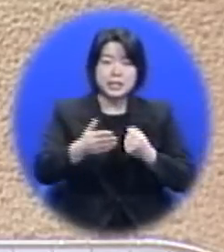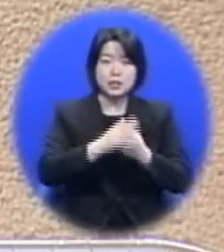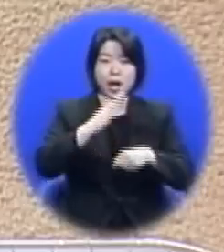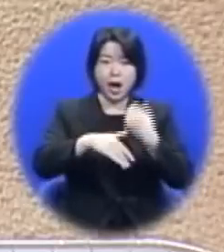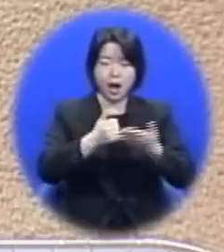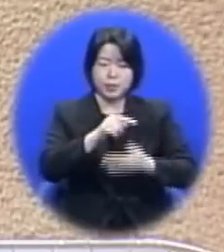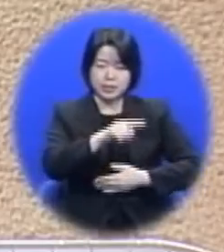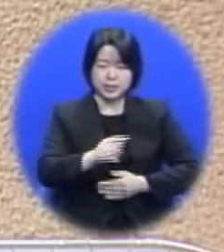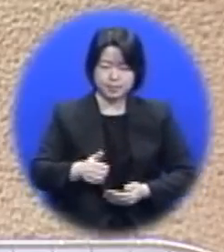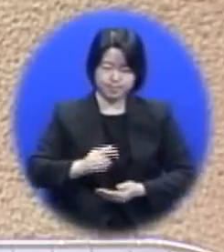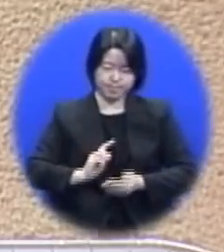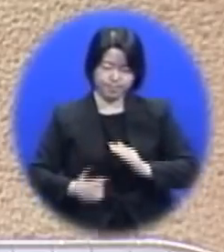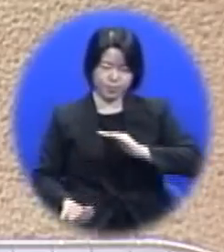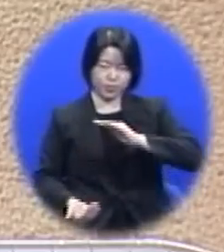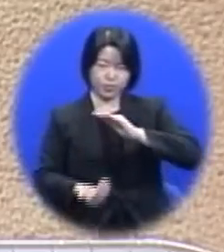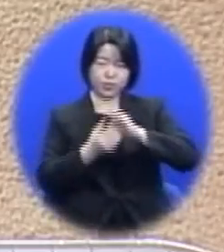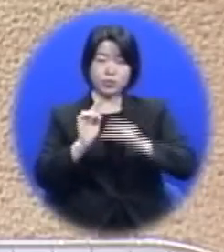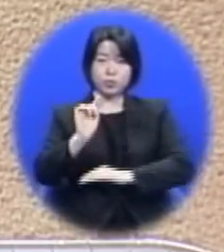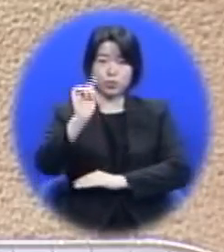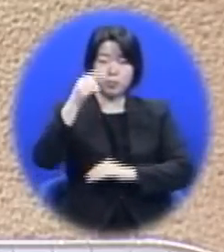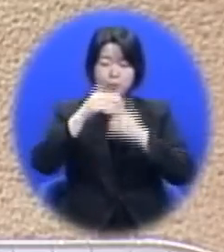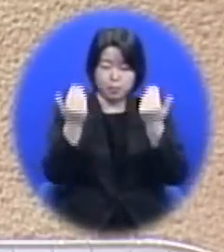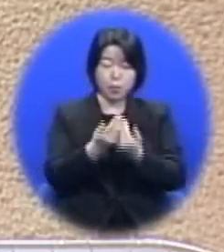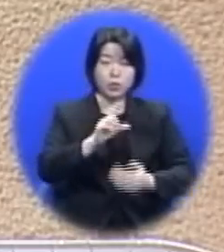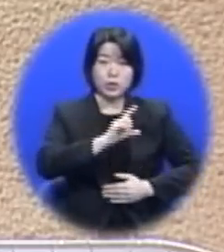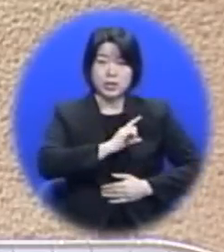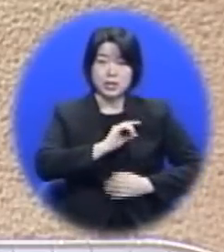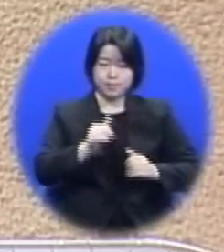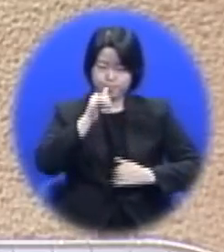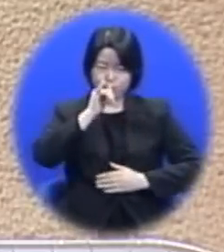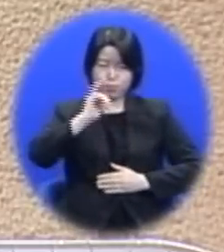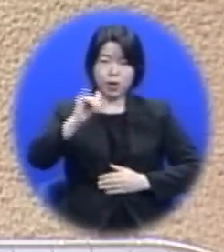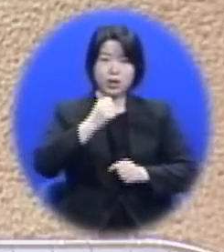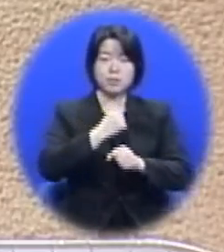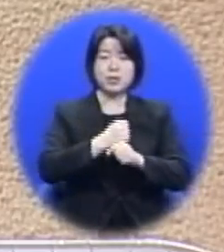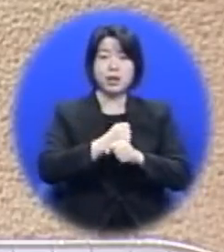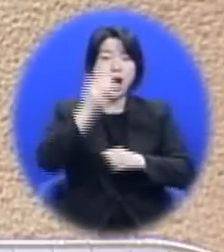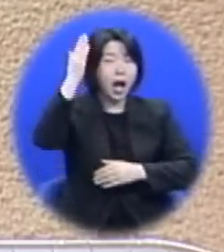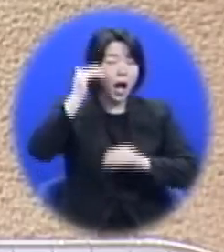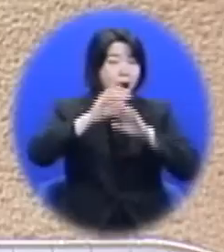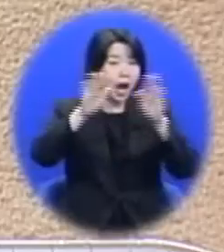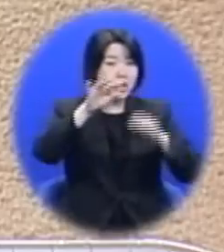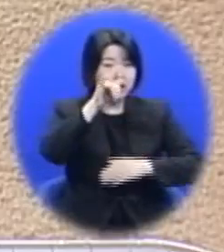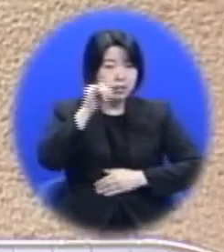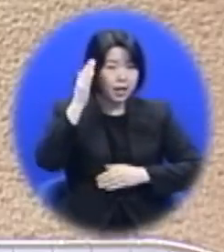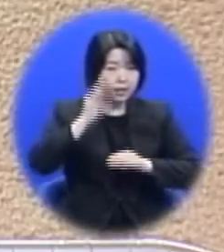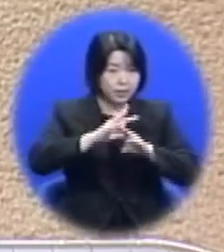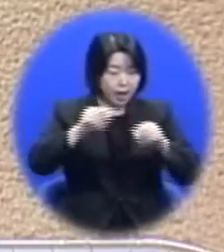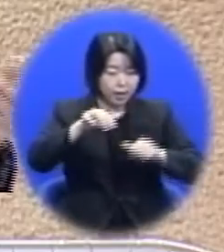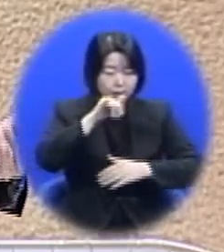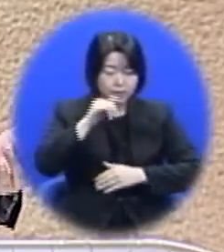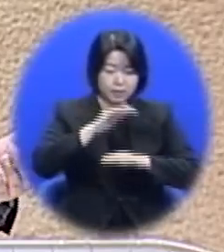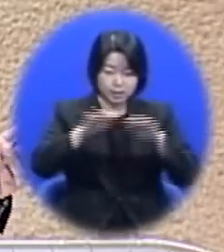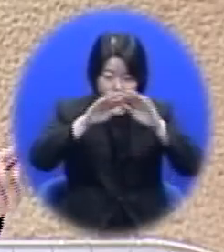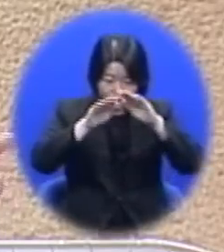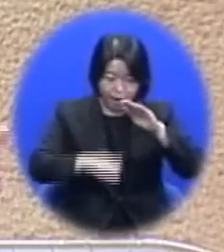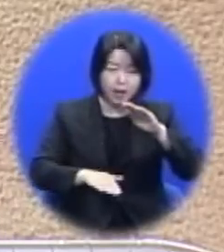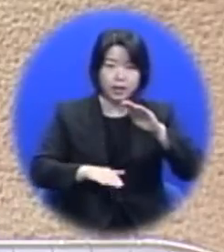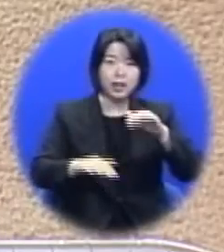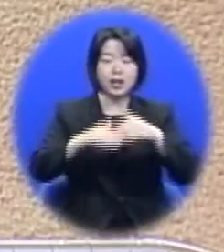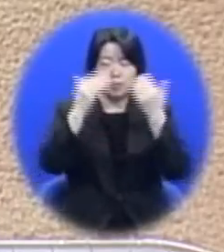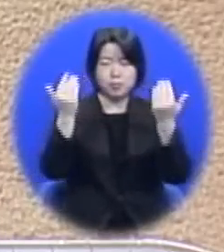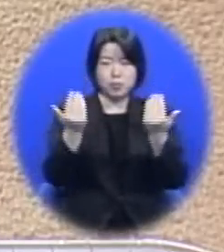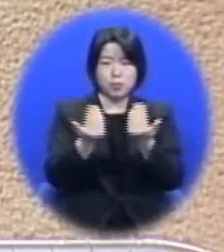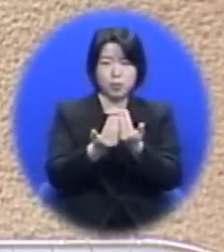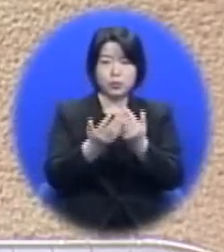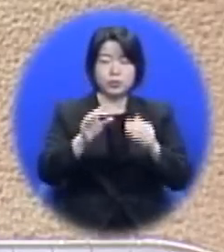높여 모든 이름 위에 뛰어난 이름을 주사 하늘에 있는 자들과 땅에 있는 자들과 땅 아래에 있는 자들로 모든 무릎을 예수의